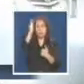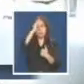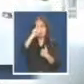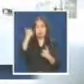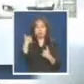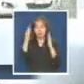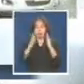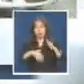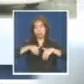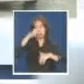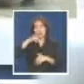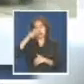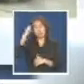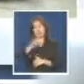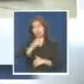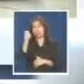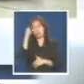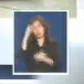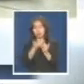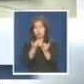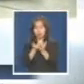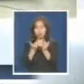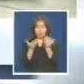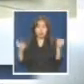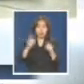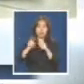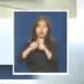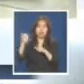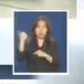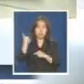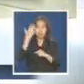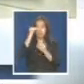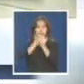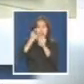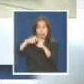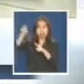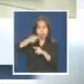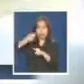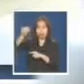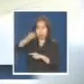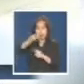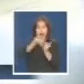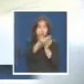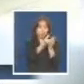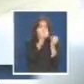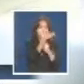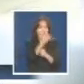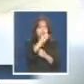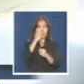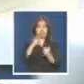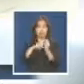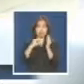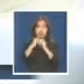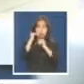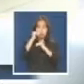ของพี่น้องประชาชนในการจับจ่ายใช้สอยขณะเดียวกันถ้าปล่อยให้อัตราเงินเฟ้อเพิ่มสูงขึ้นนะครับมาตรการในการเข้มงวดทางด้านการเ